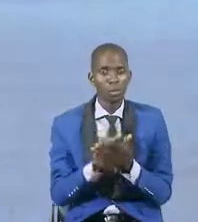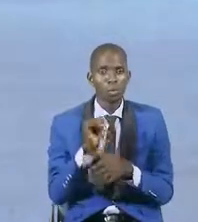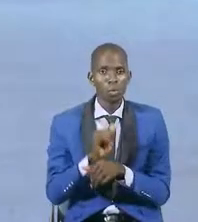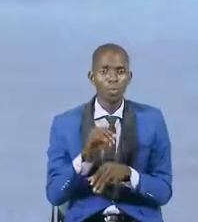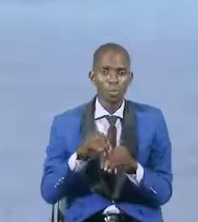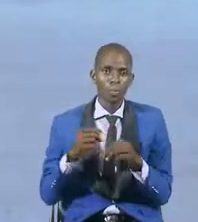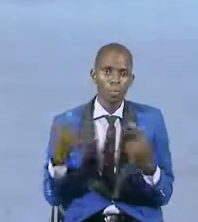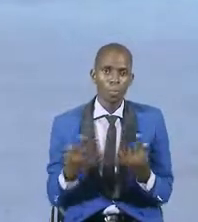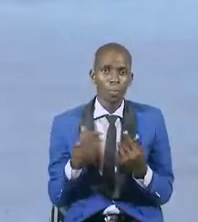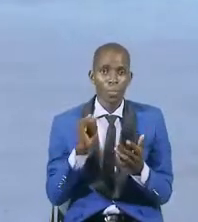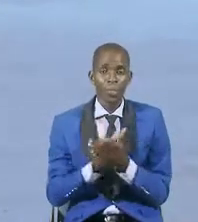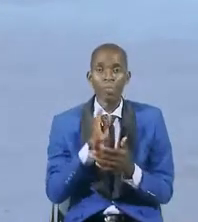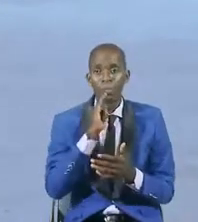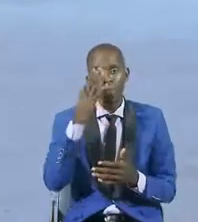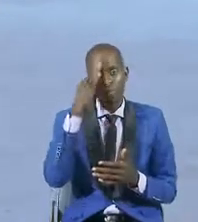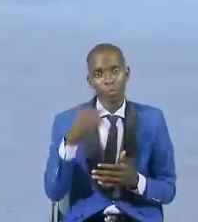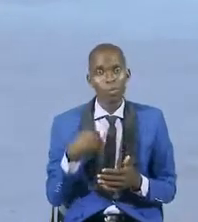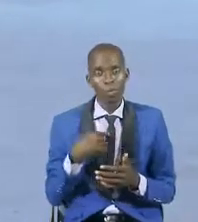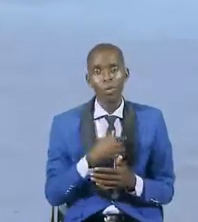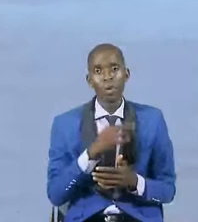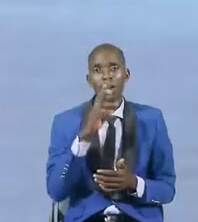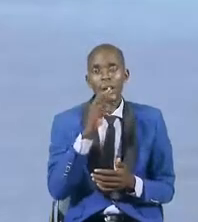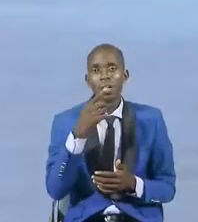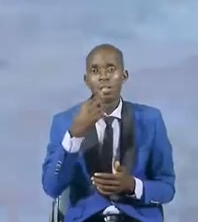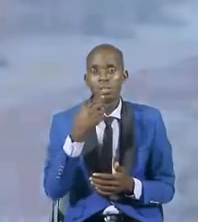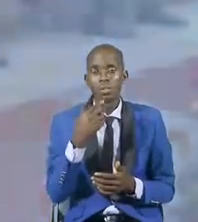qui commettez l'iniquité. C'est pourquoi c'est dit au